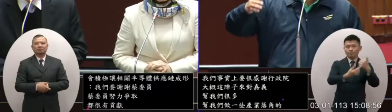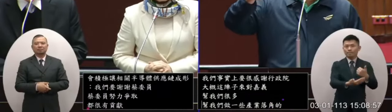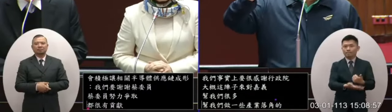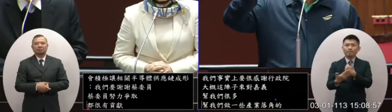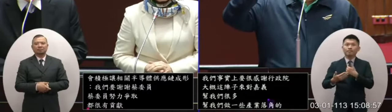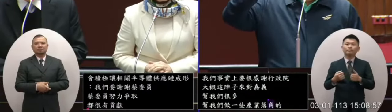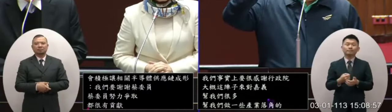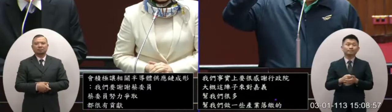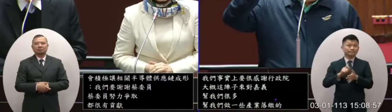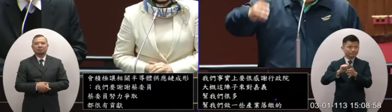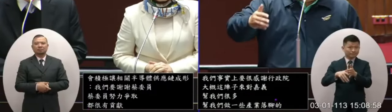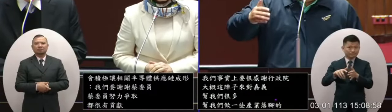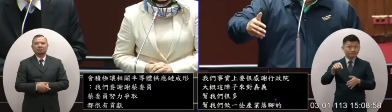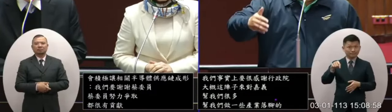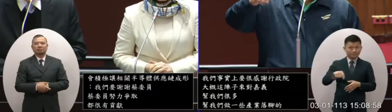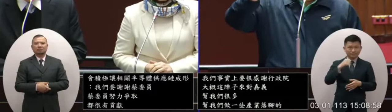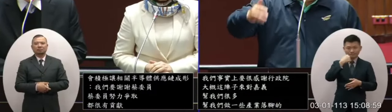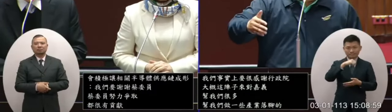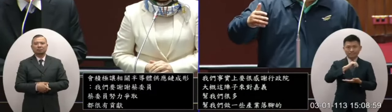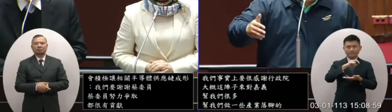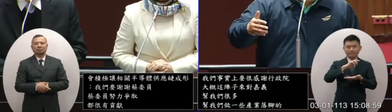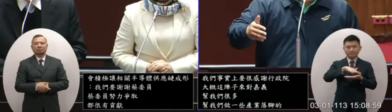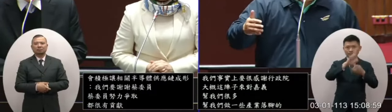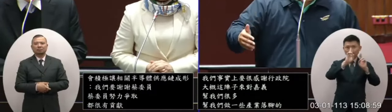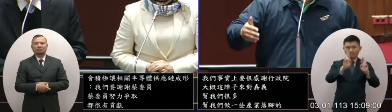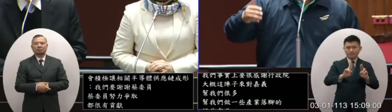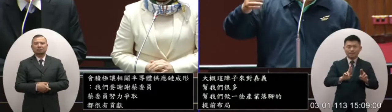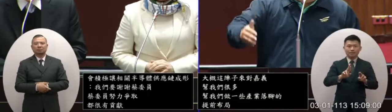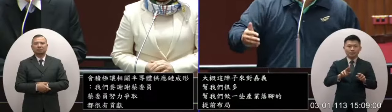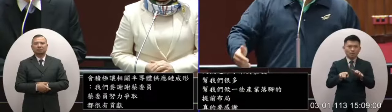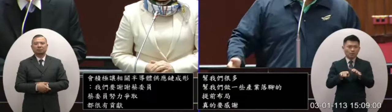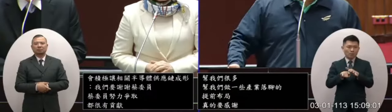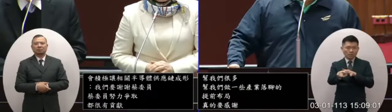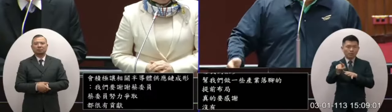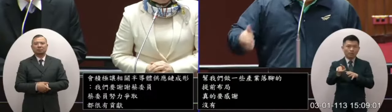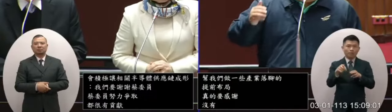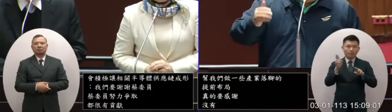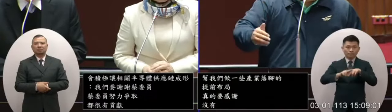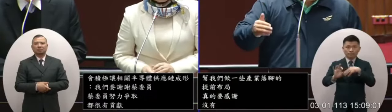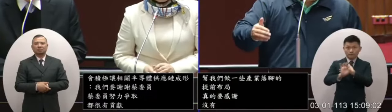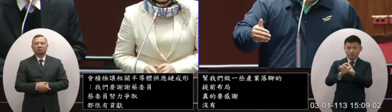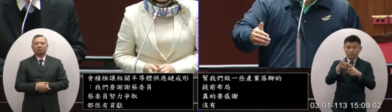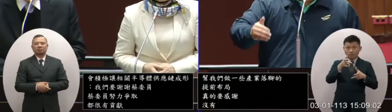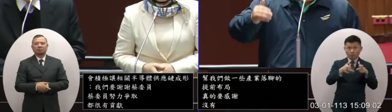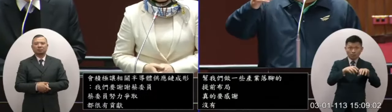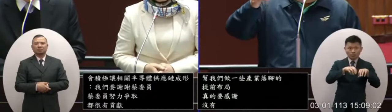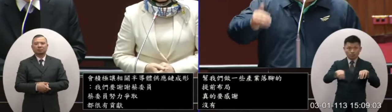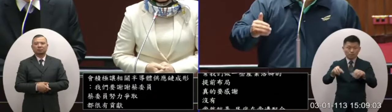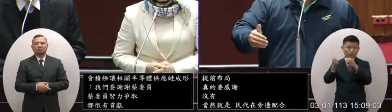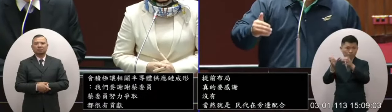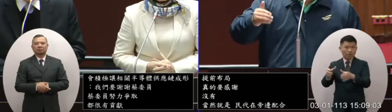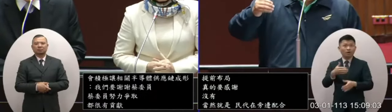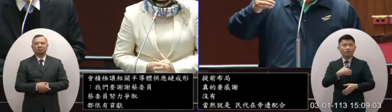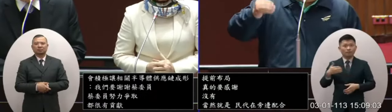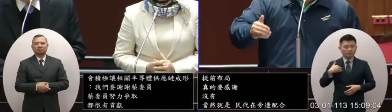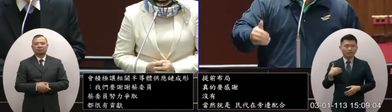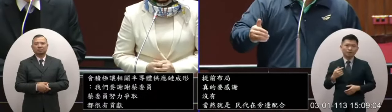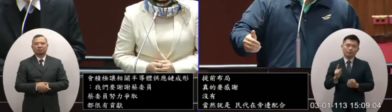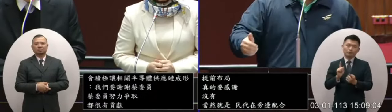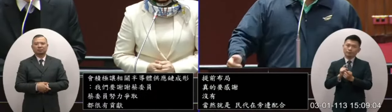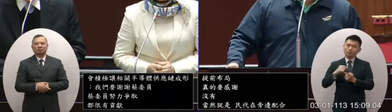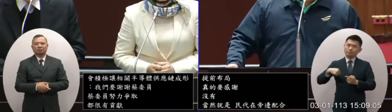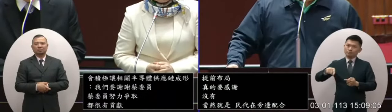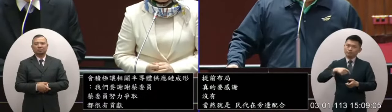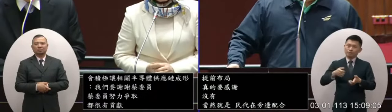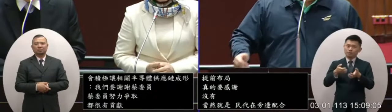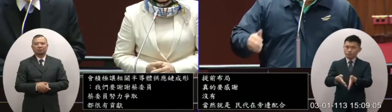嘉义靠这个台积电的这个先进封测厂落脚嘉义，这对嘉义来讲真的是非常关键